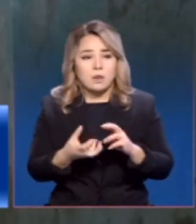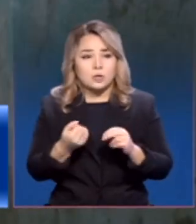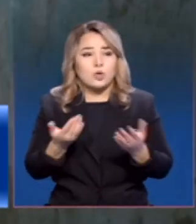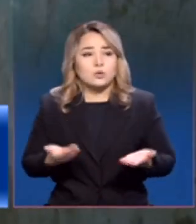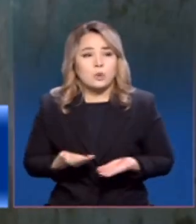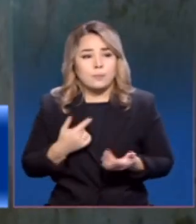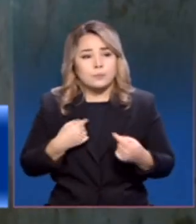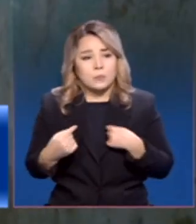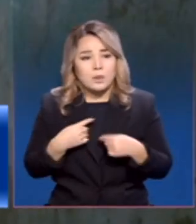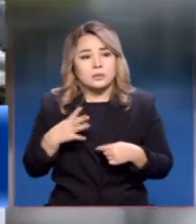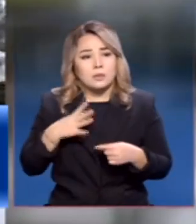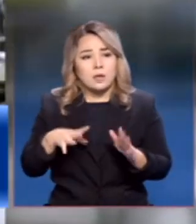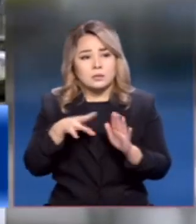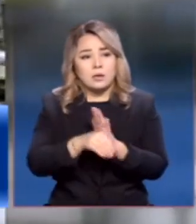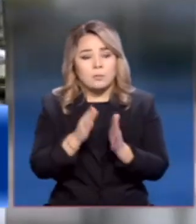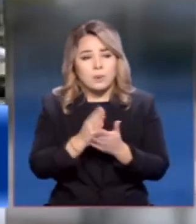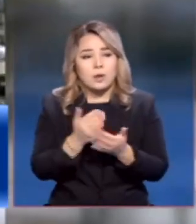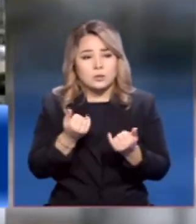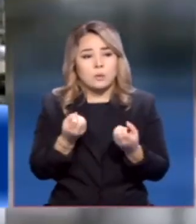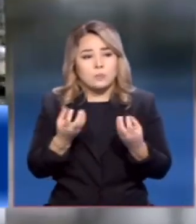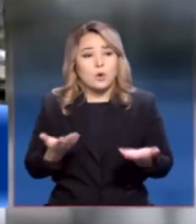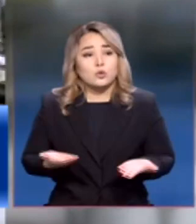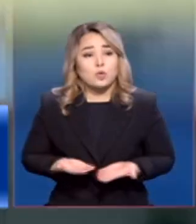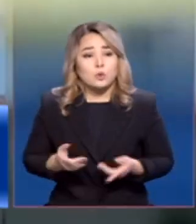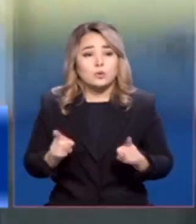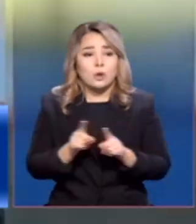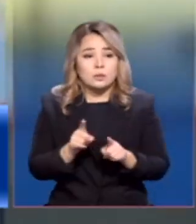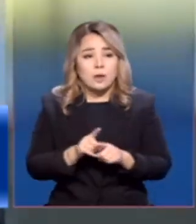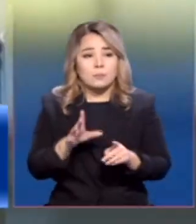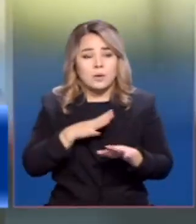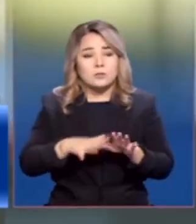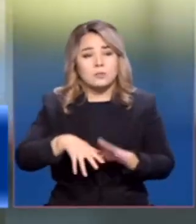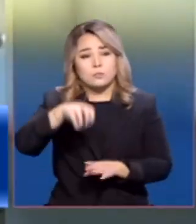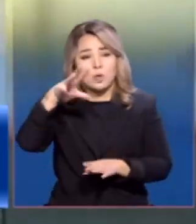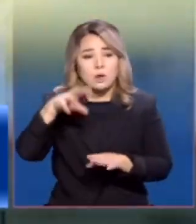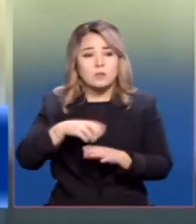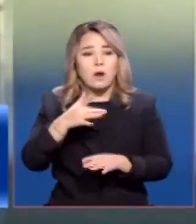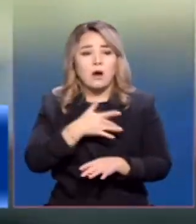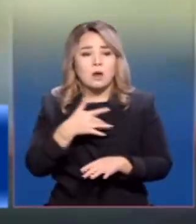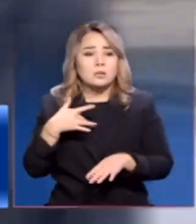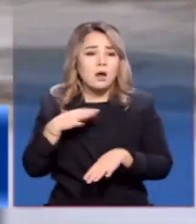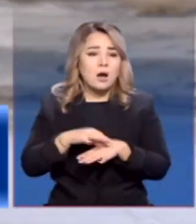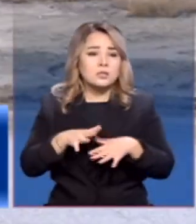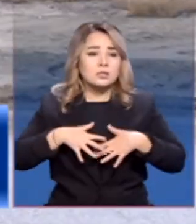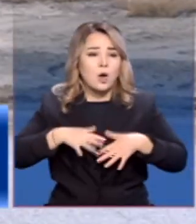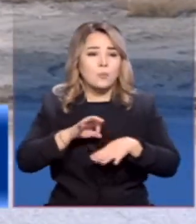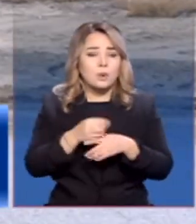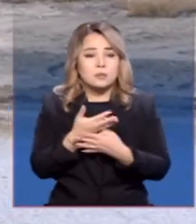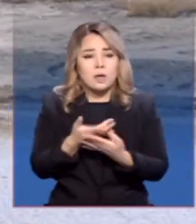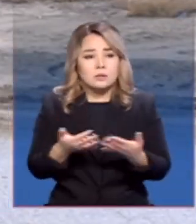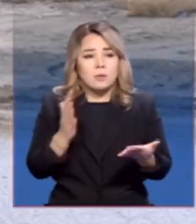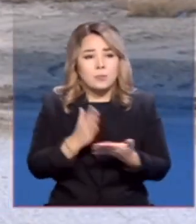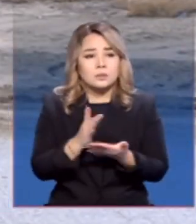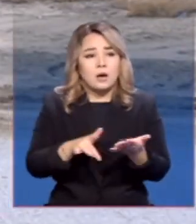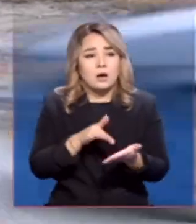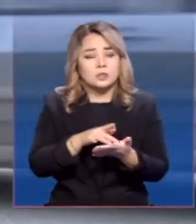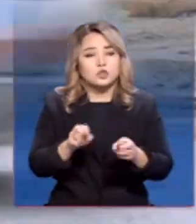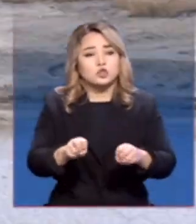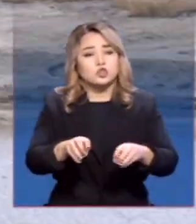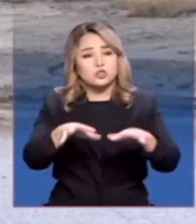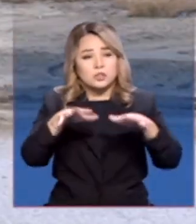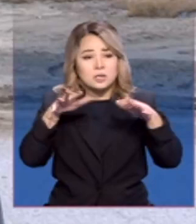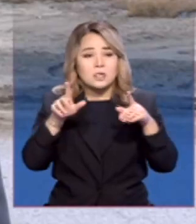жоқ жұрт амалсыз тұрып жатыр. Қоңырқай тұрмысынан бөлек қолқаны қабатын ауасы да ауру тудырып отыр. Қала ішінде мынадай қалың